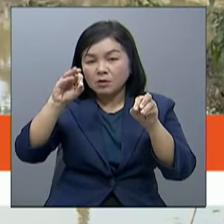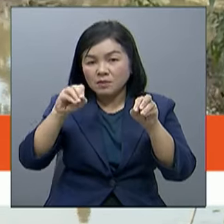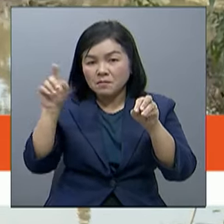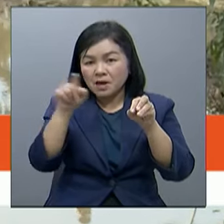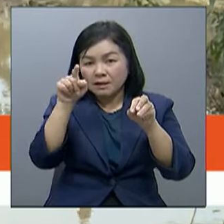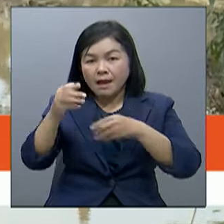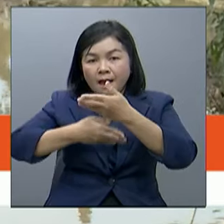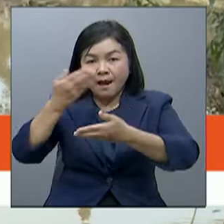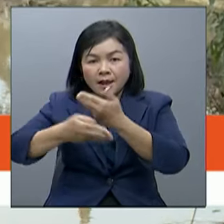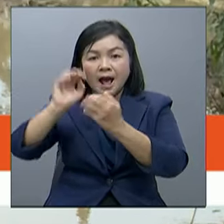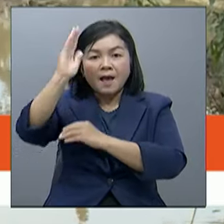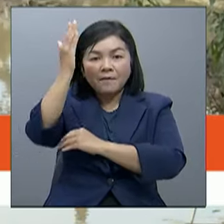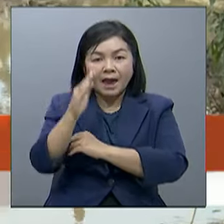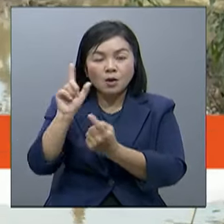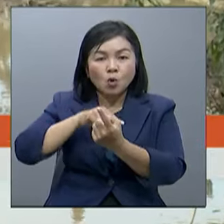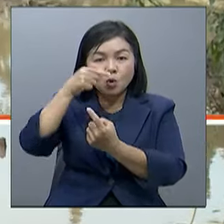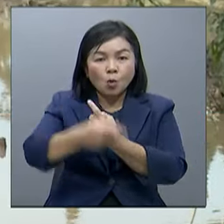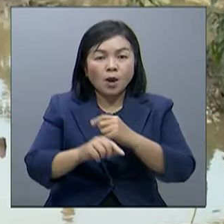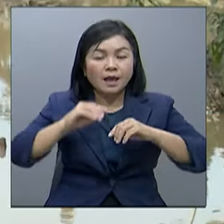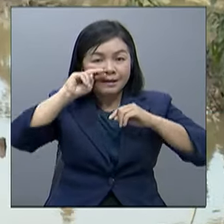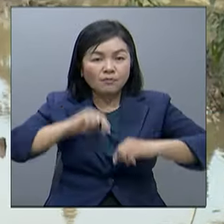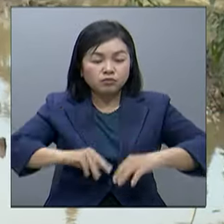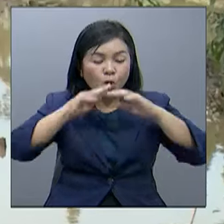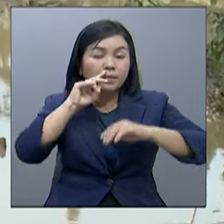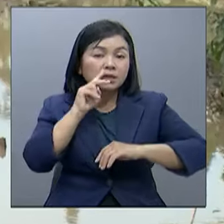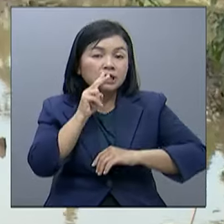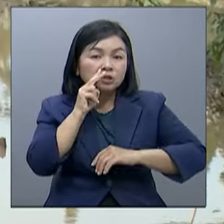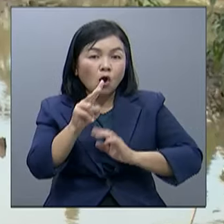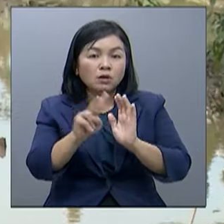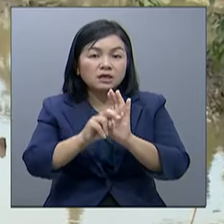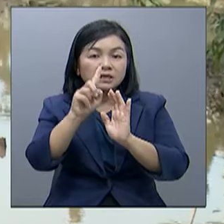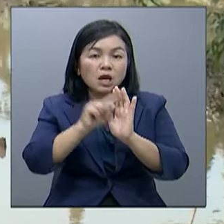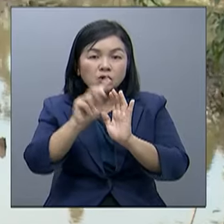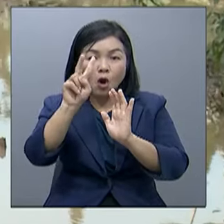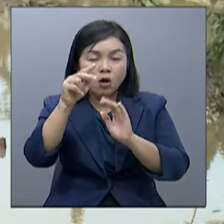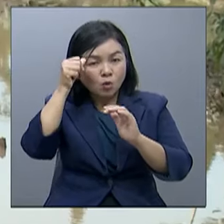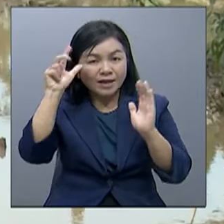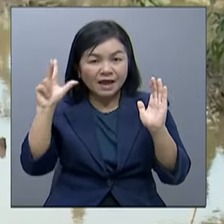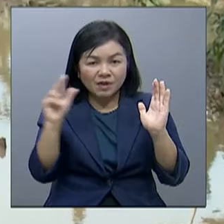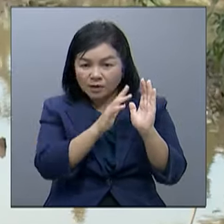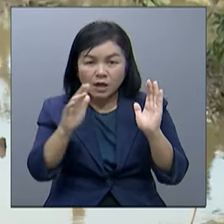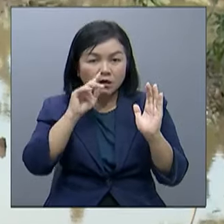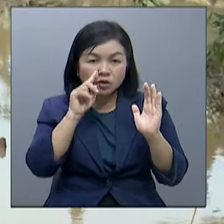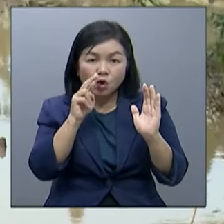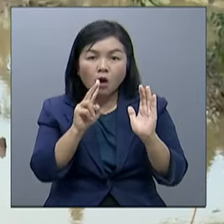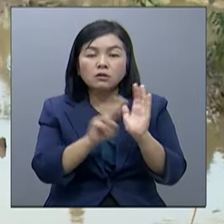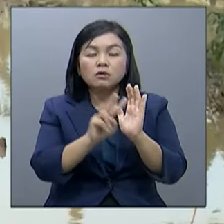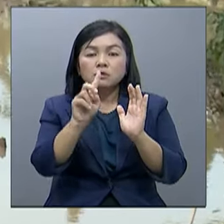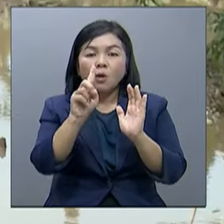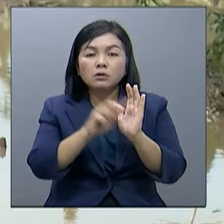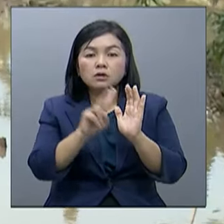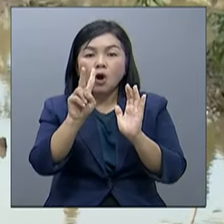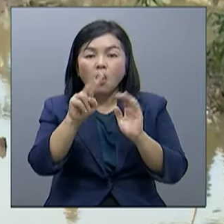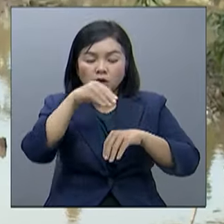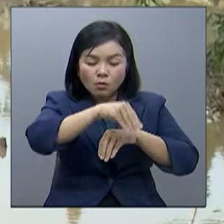แต่ในพื้นที่นะครับได้ถูกน้ำท่วมถึง 2ครั้งในระยะเวลาไม่ถึง 30วันครับทำให้มีพื้นที่ปลูกกล้วยนะครับ